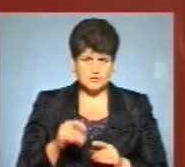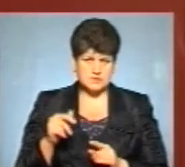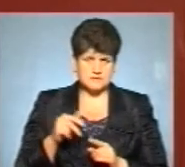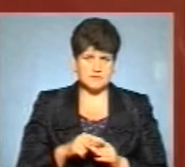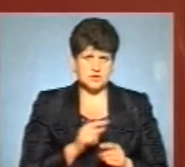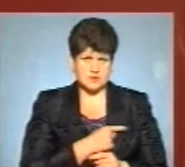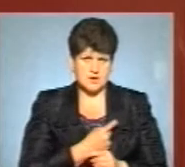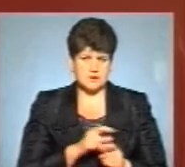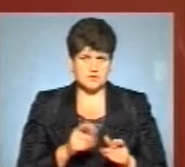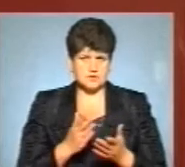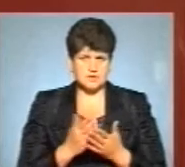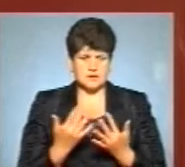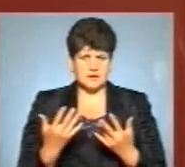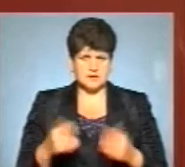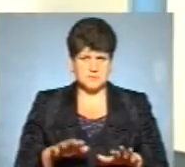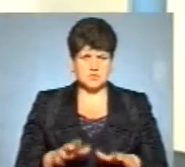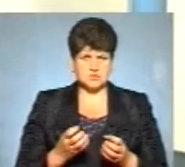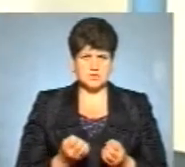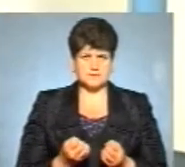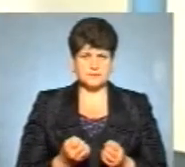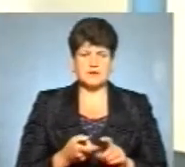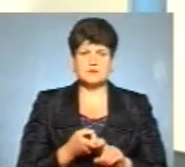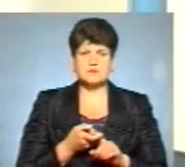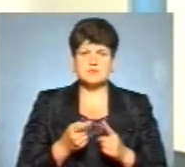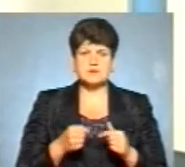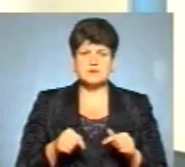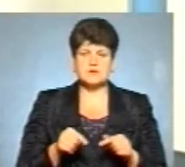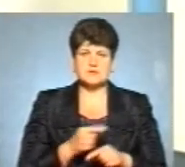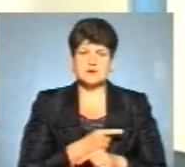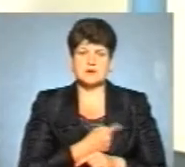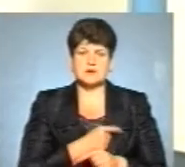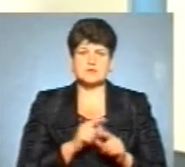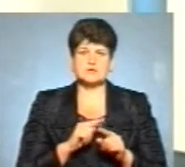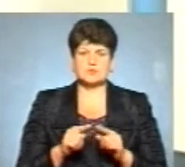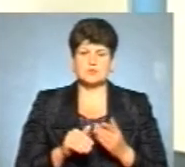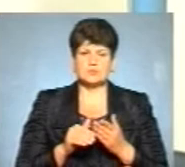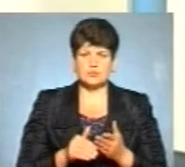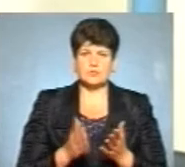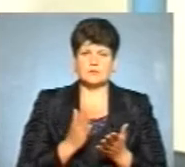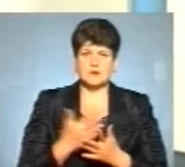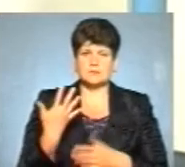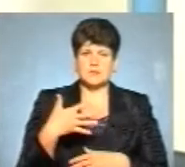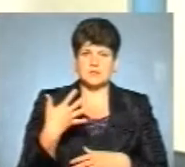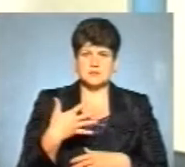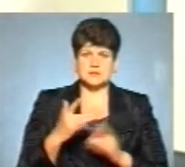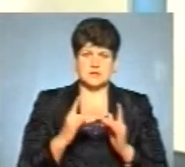ще є буквально кілька місць? Інфекційне відділення лікарні швидкої допомоги розраховане на 50 ліжок.